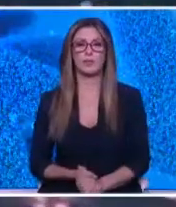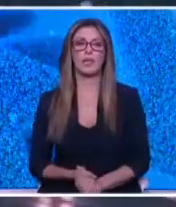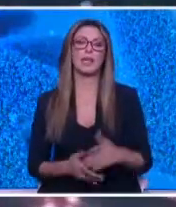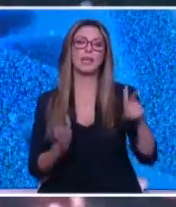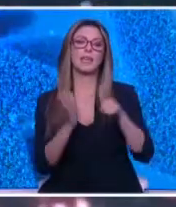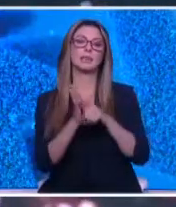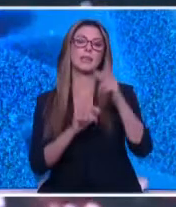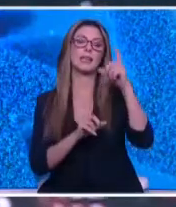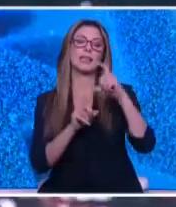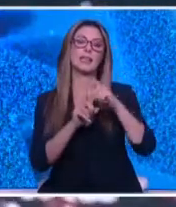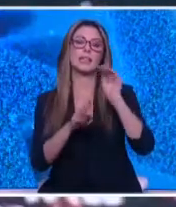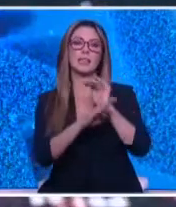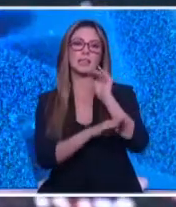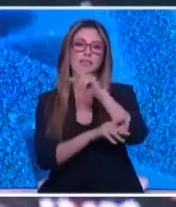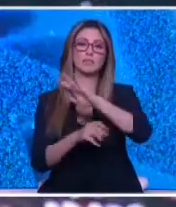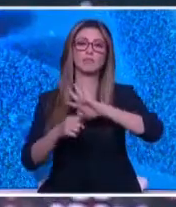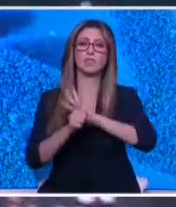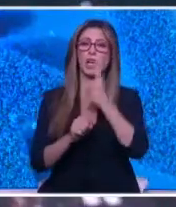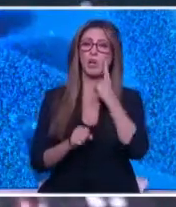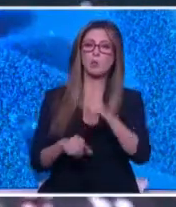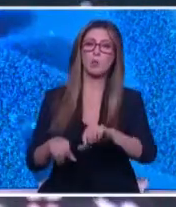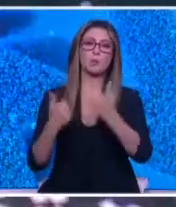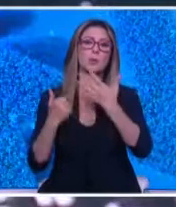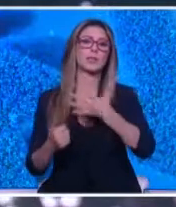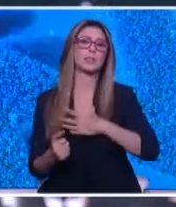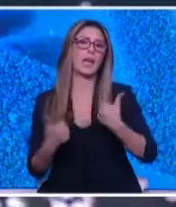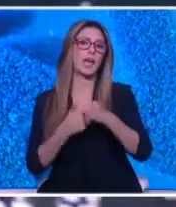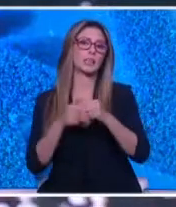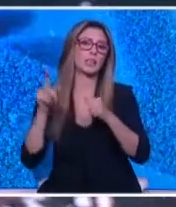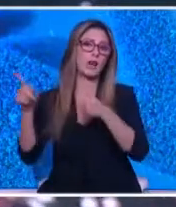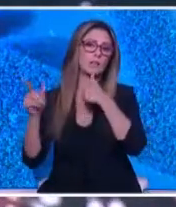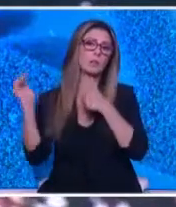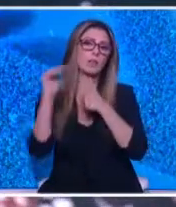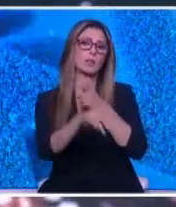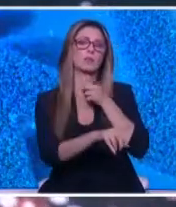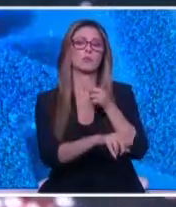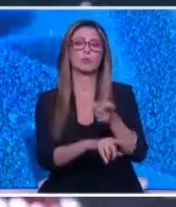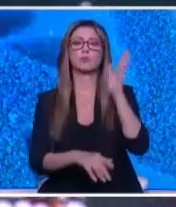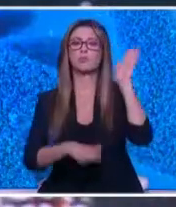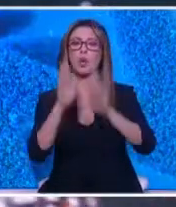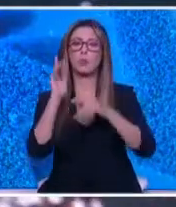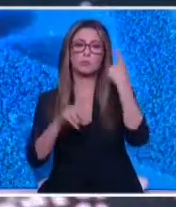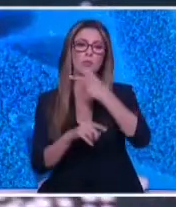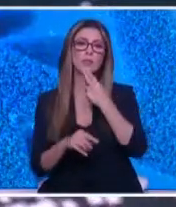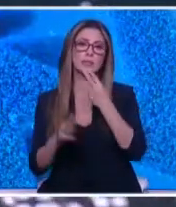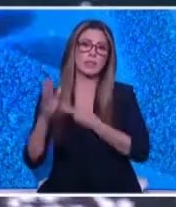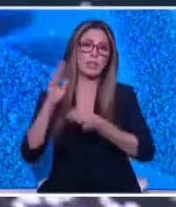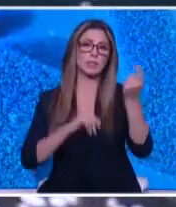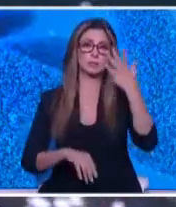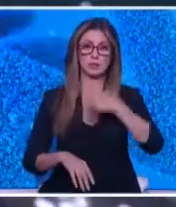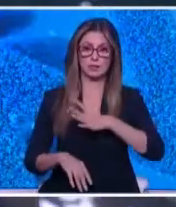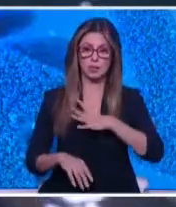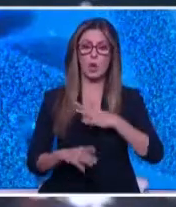İzmir Dikili'de yaşayan Hanife Çakıcı şiddet gördüğü ve boşanmak istediği eşi tarafından öldürüldü. Darp sonucu evi terk eden kadın kaçmak istediği